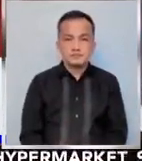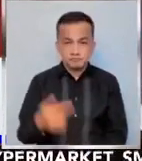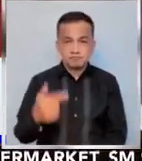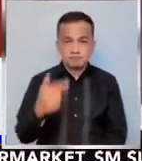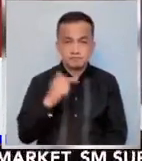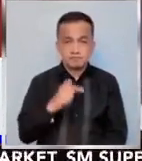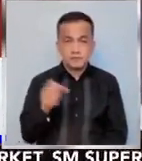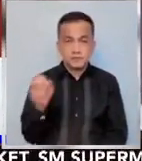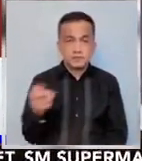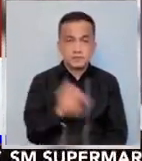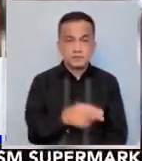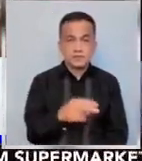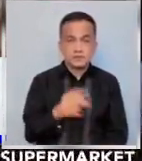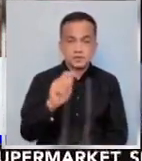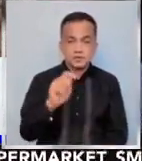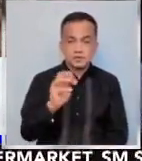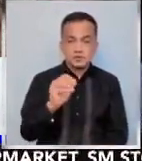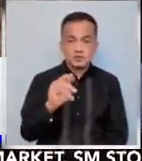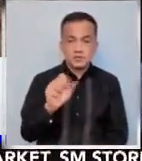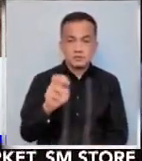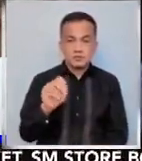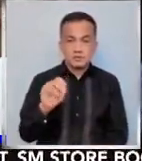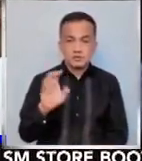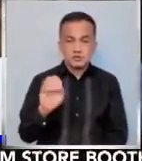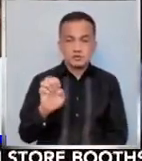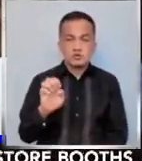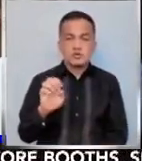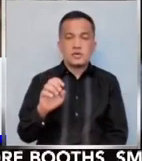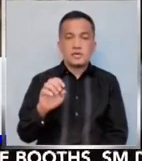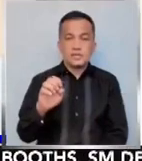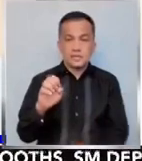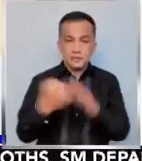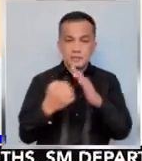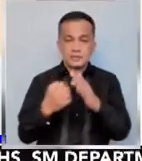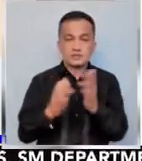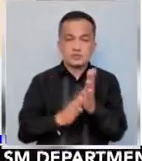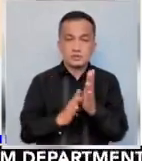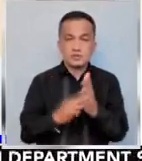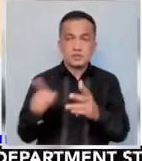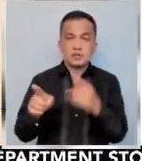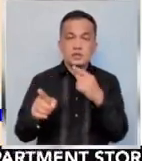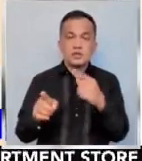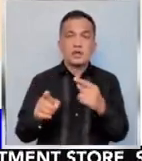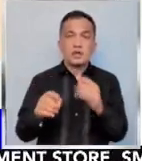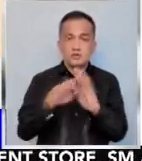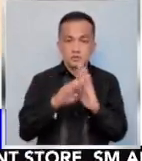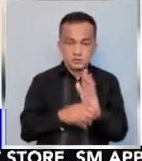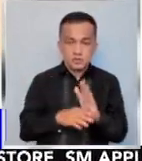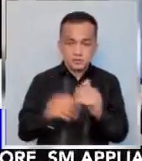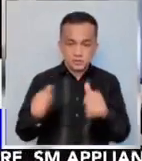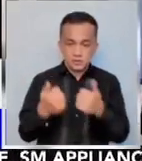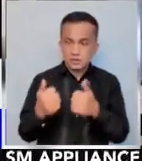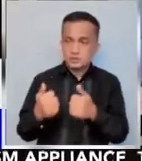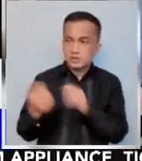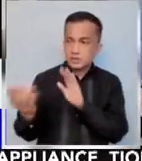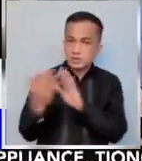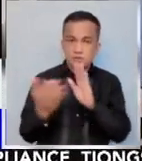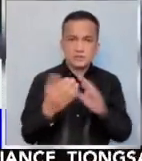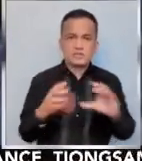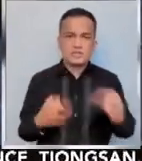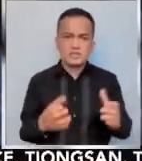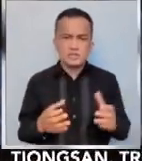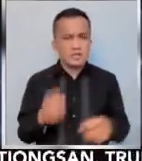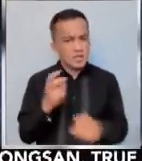Tomas Morato Elementary School ang health protocols. Ang hamon lang, dahil full face-to-face classes na, mahirap talagang sundin yung